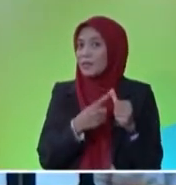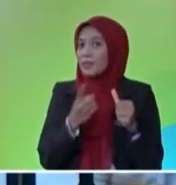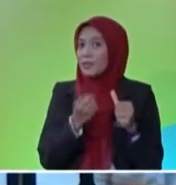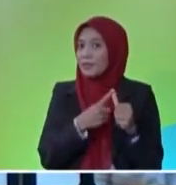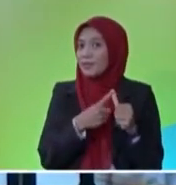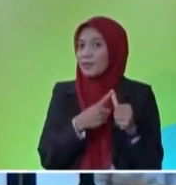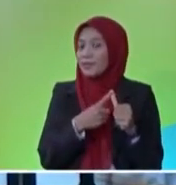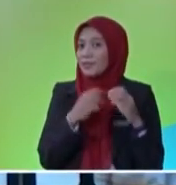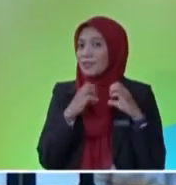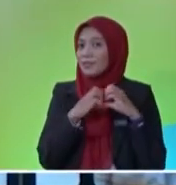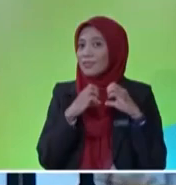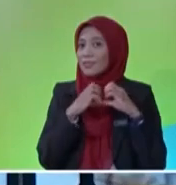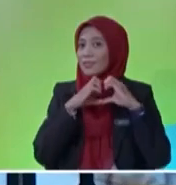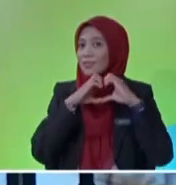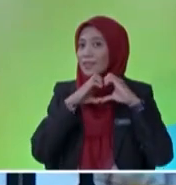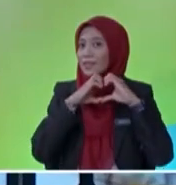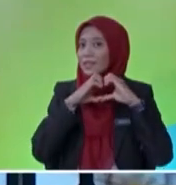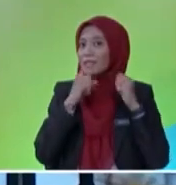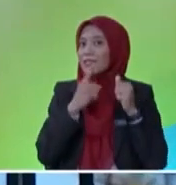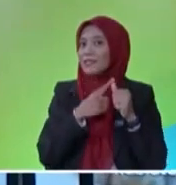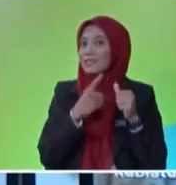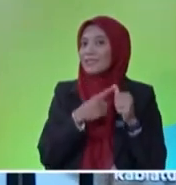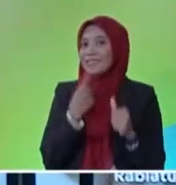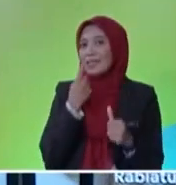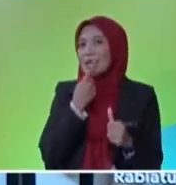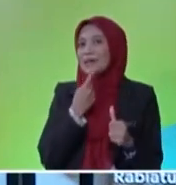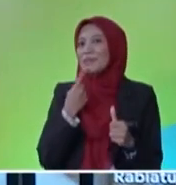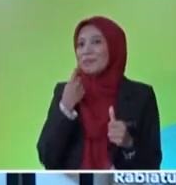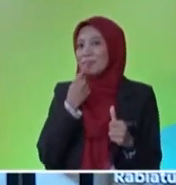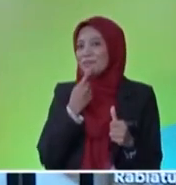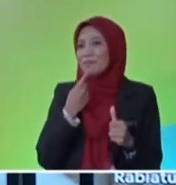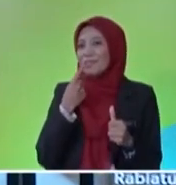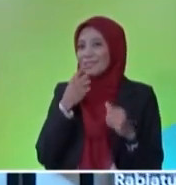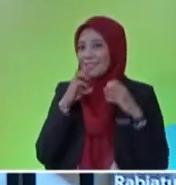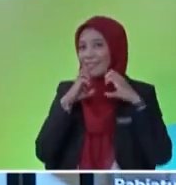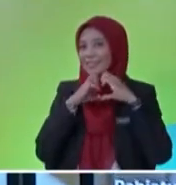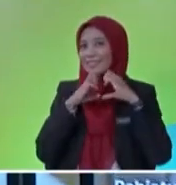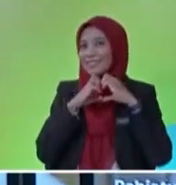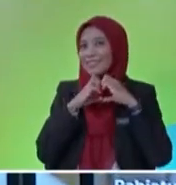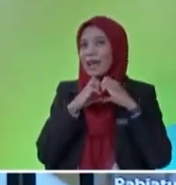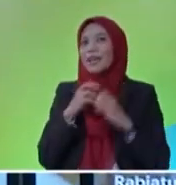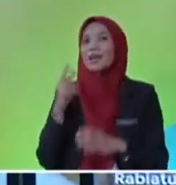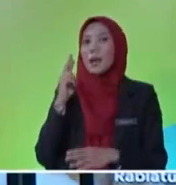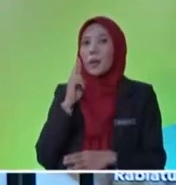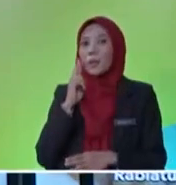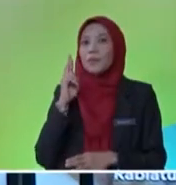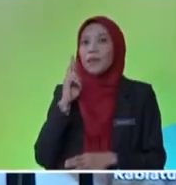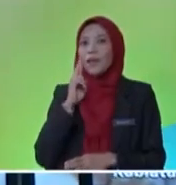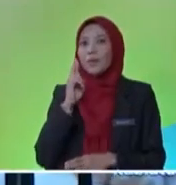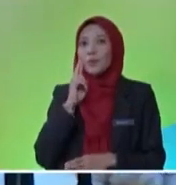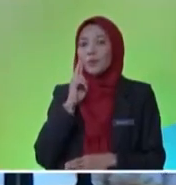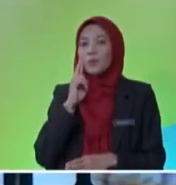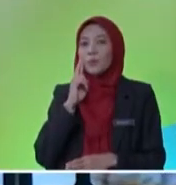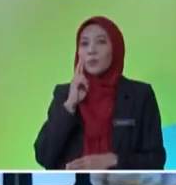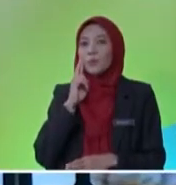hati yang pertama Milik siapakah hati ini Rabb ini aja